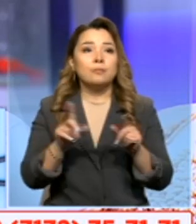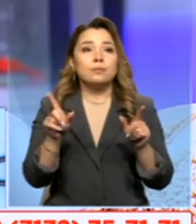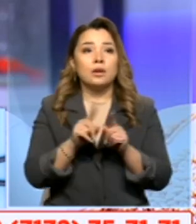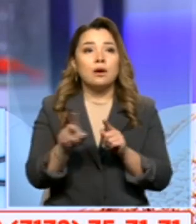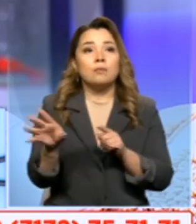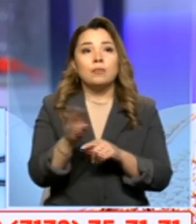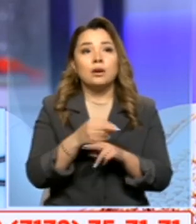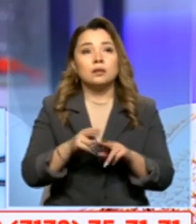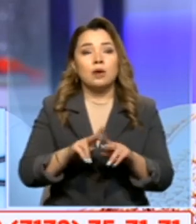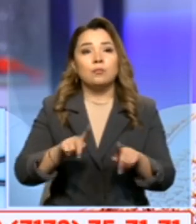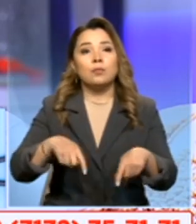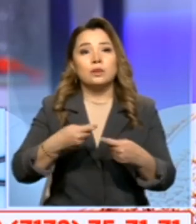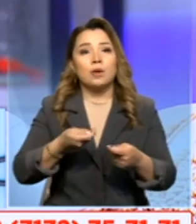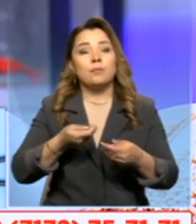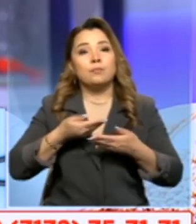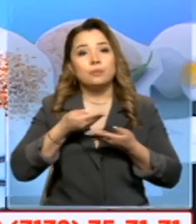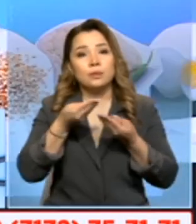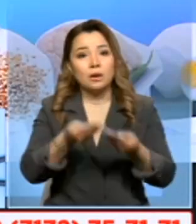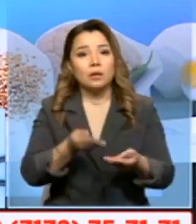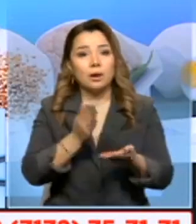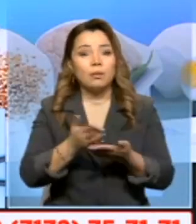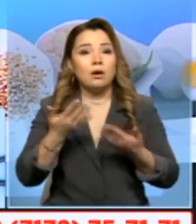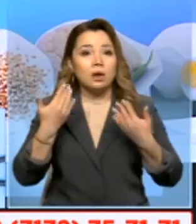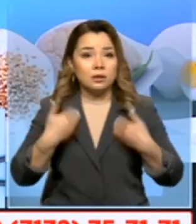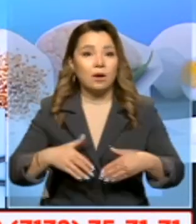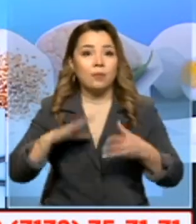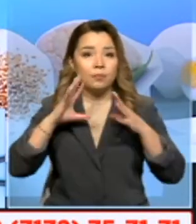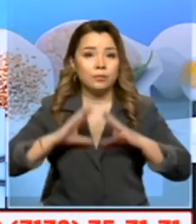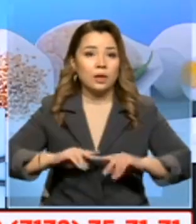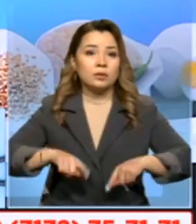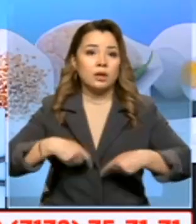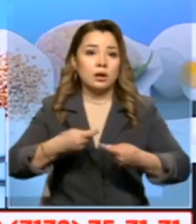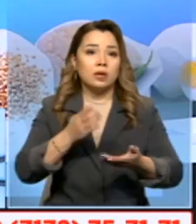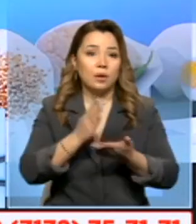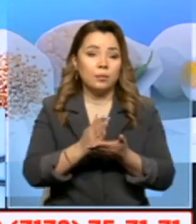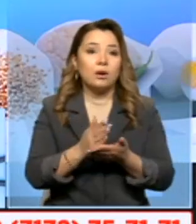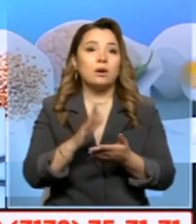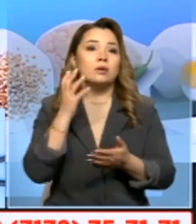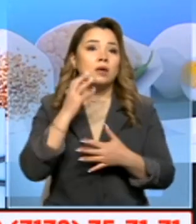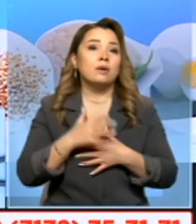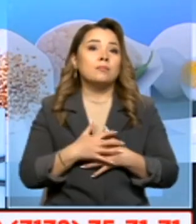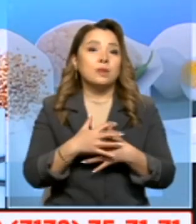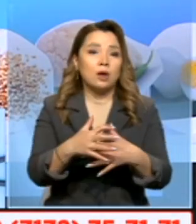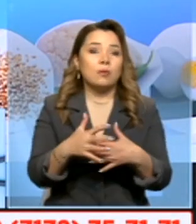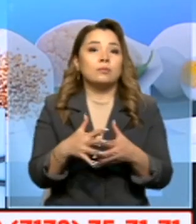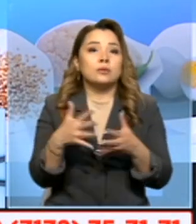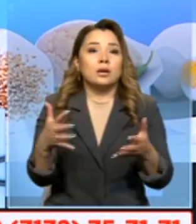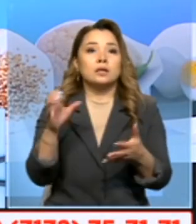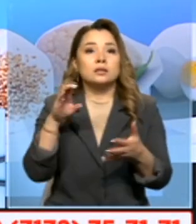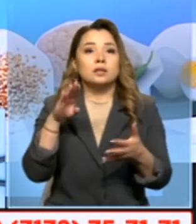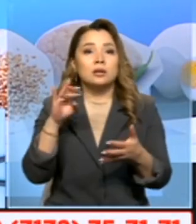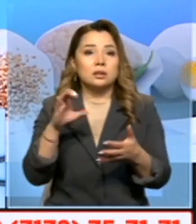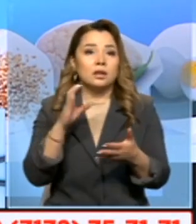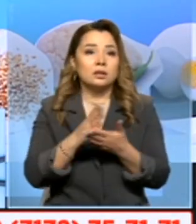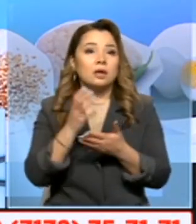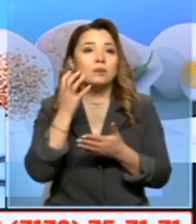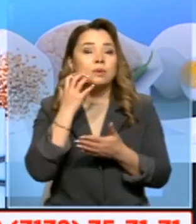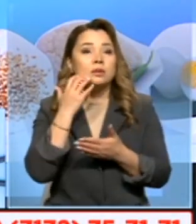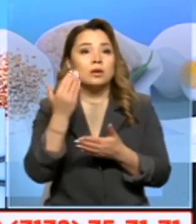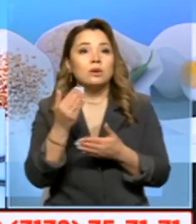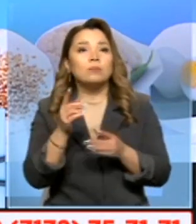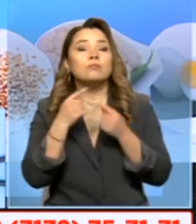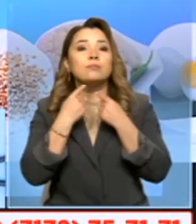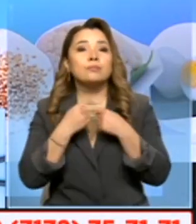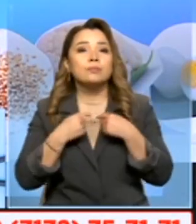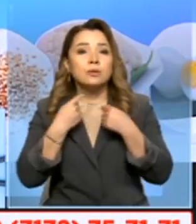бәрін бөлісеміз. Бүкіл не зат бар ағзамызда бәрімен бөлісеміз. И үлкен нагрузка, стресс жүктілік кезде неге